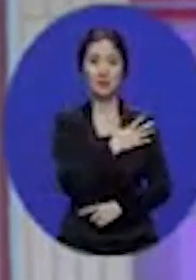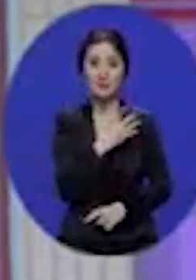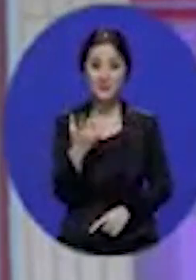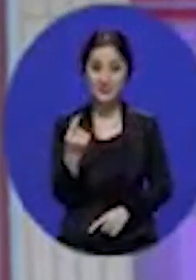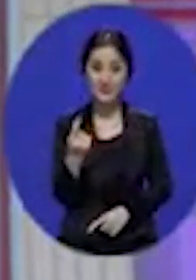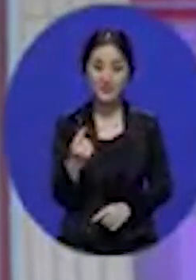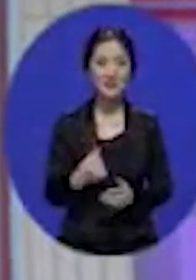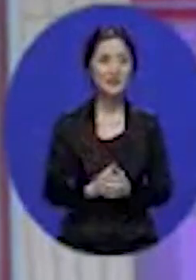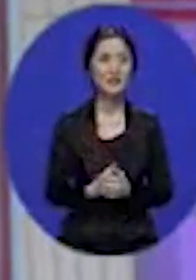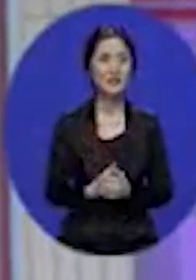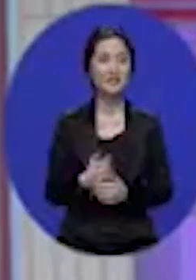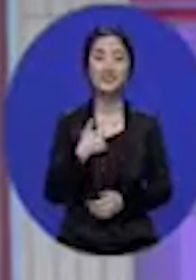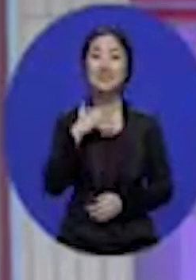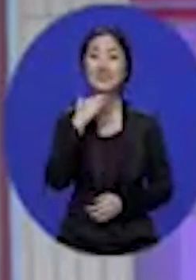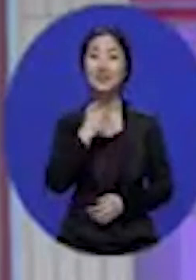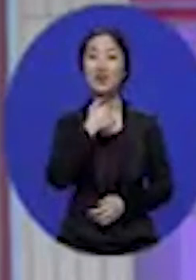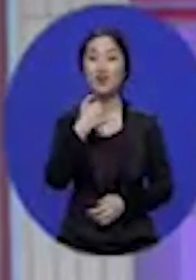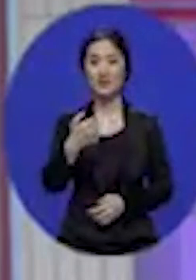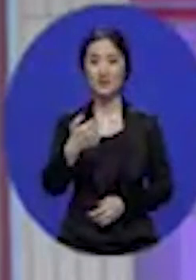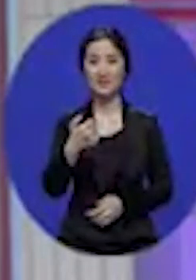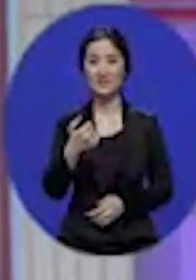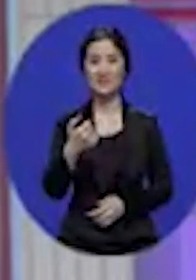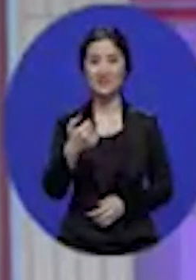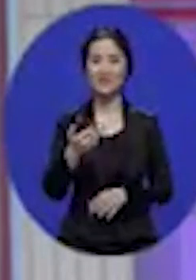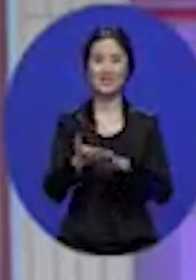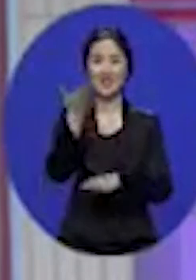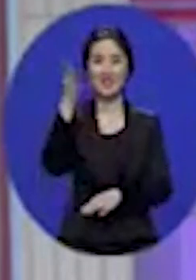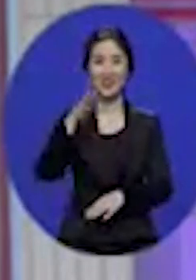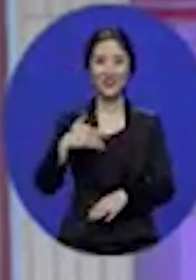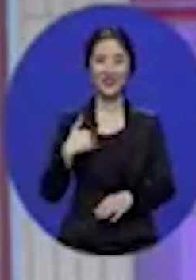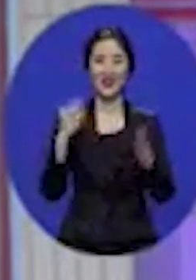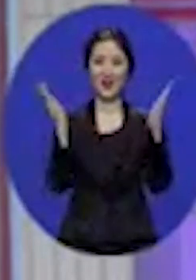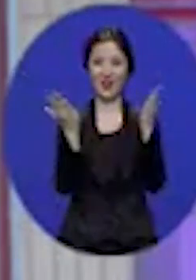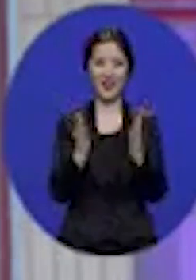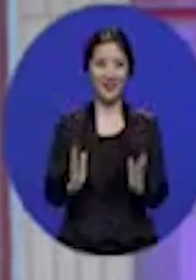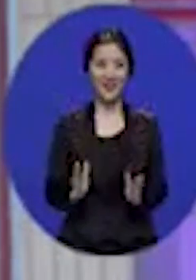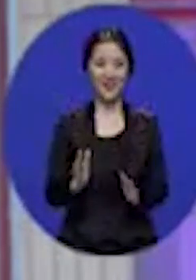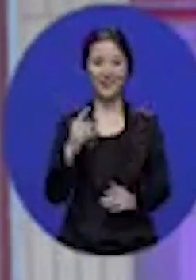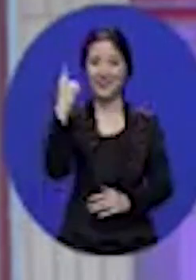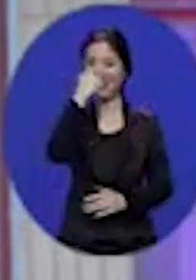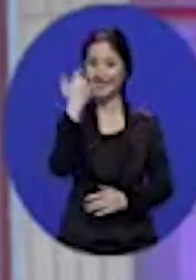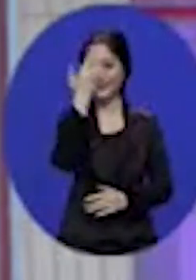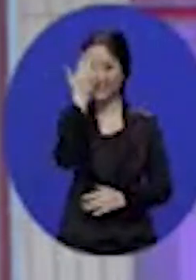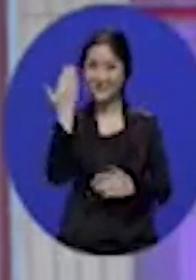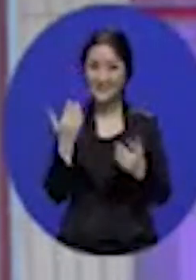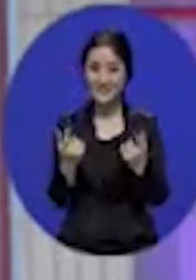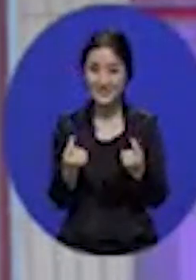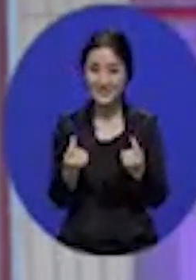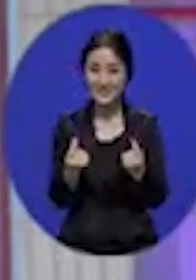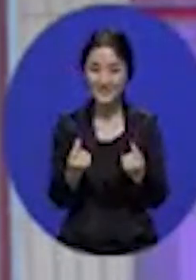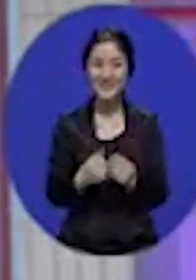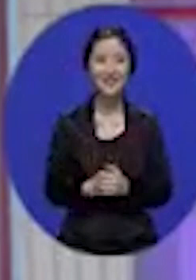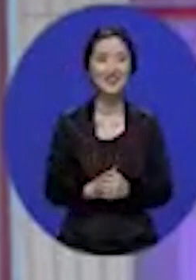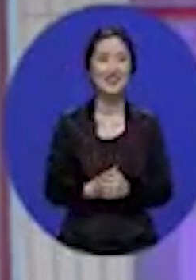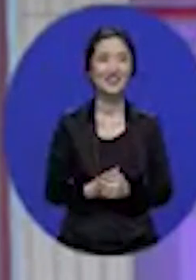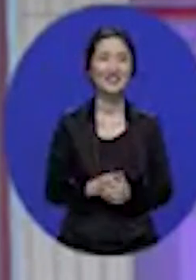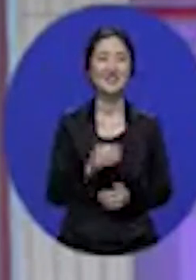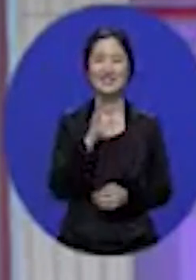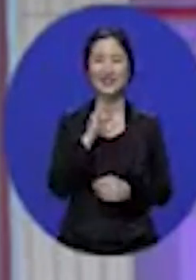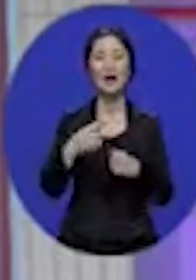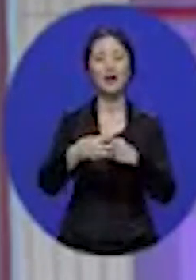제가 50이 넘었는데 이런 몸매에 이런 동안, 물론 의학의 힘을 많이 빌리긴